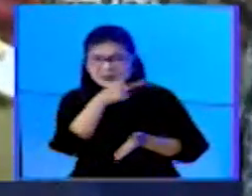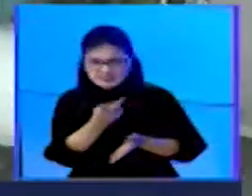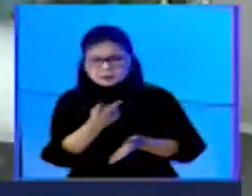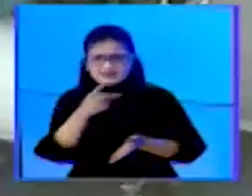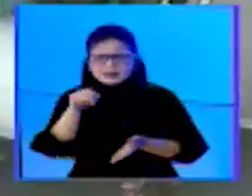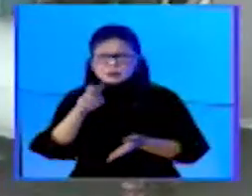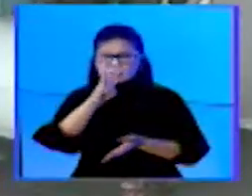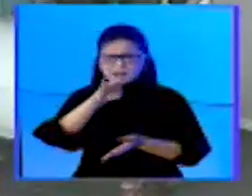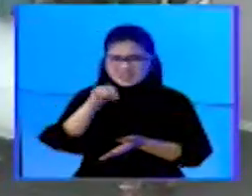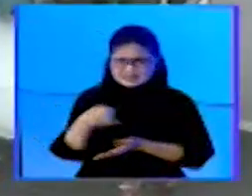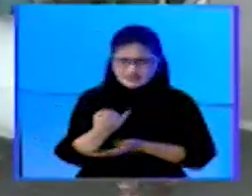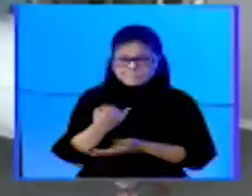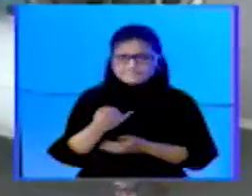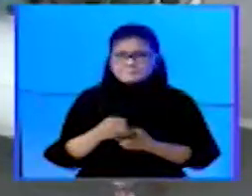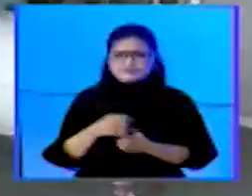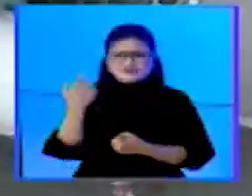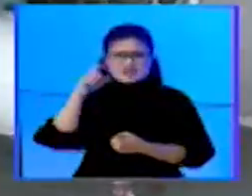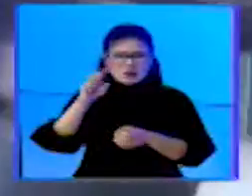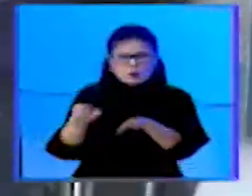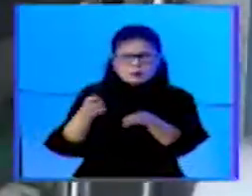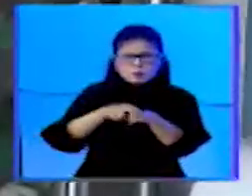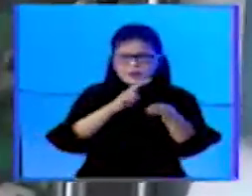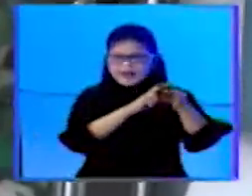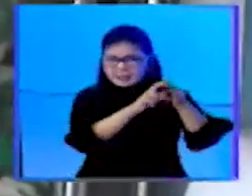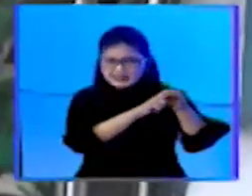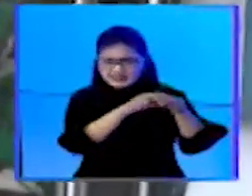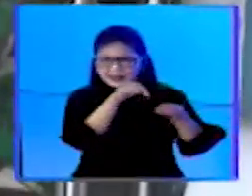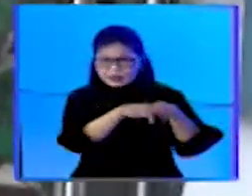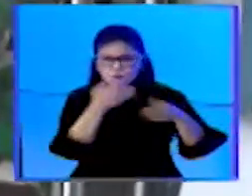jam. Para calon penumpang KRL diimbau tetap disiplin